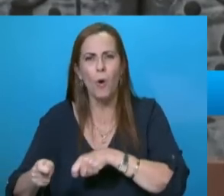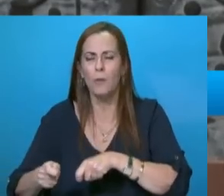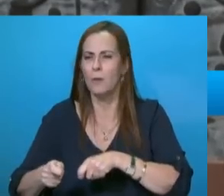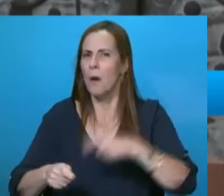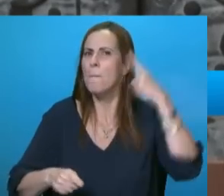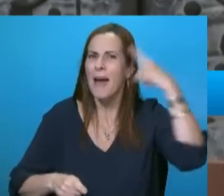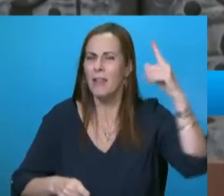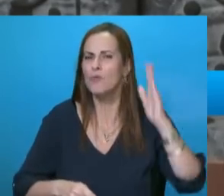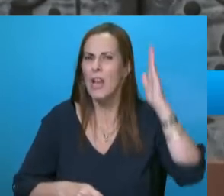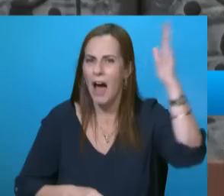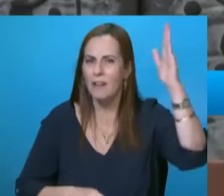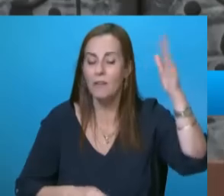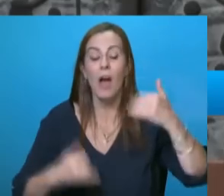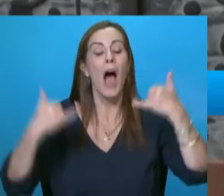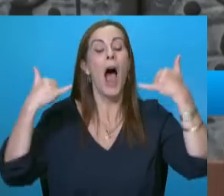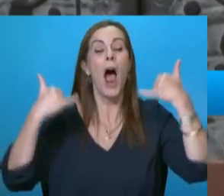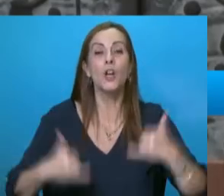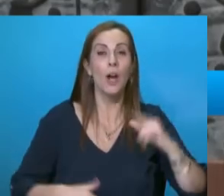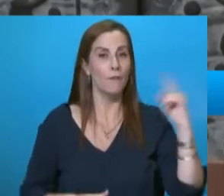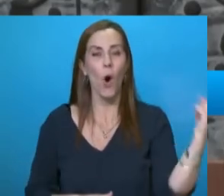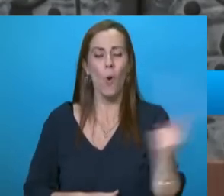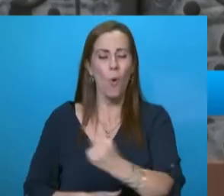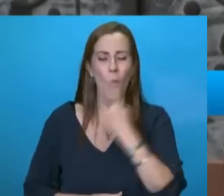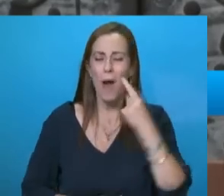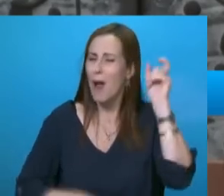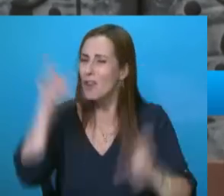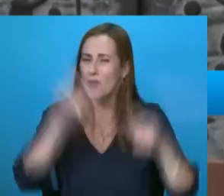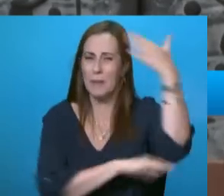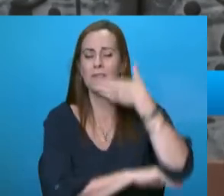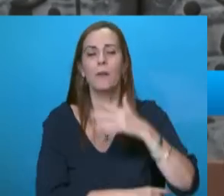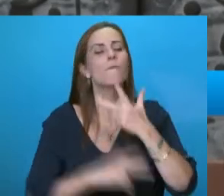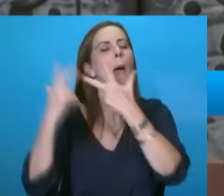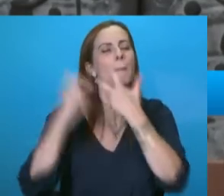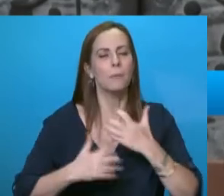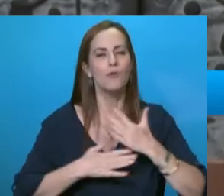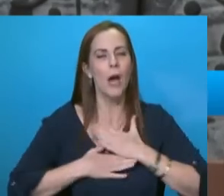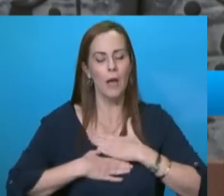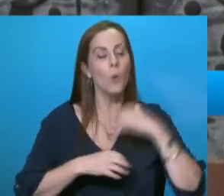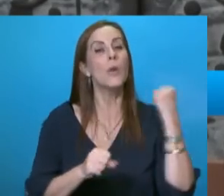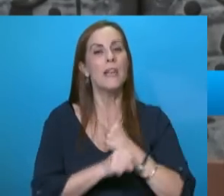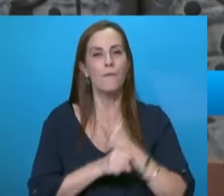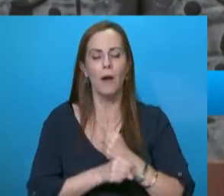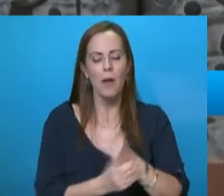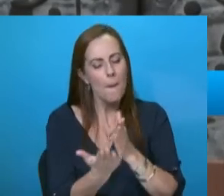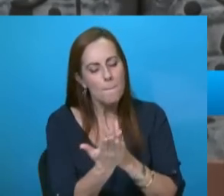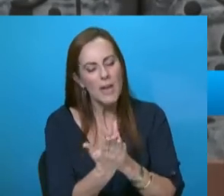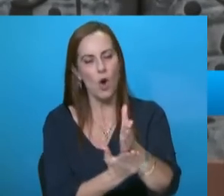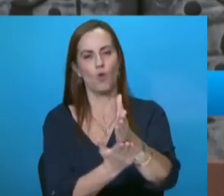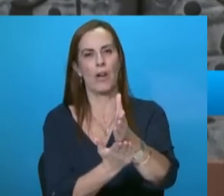העתיד. בשעה הזו עומדים כולם, עמך ישראל, ומצפים שנפעל ביושר